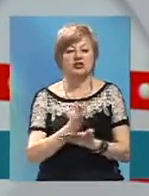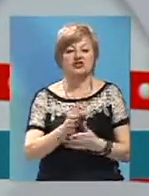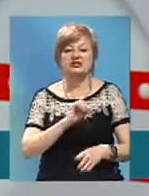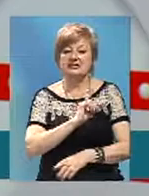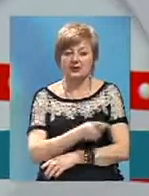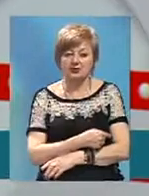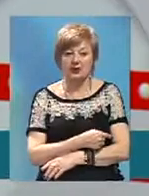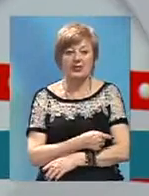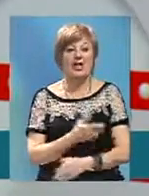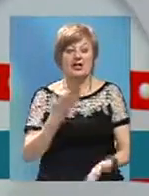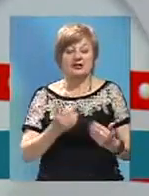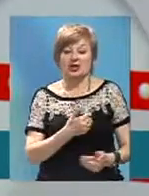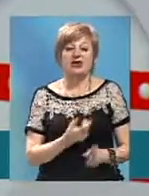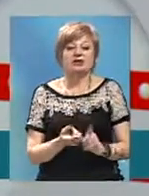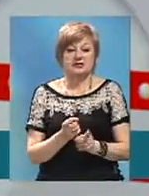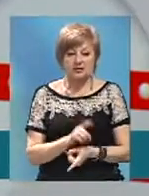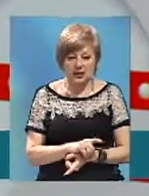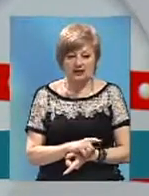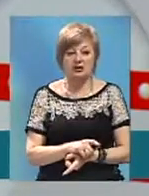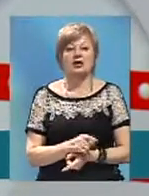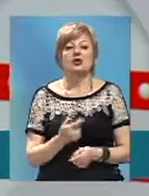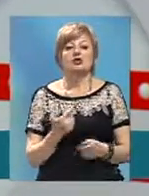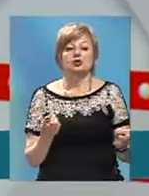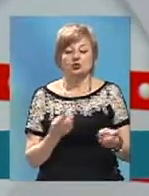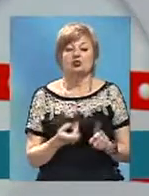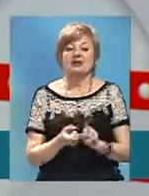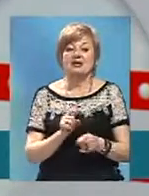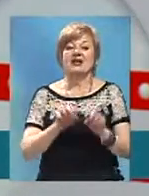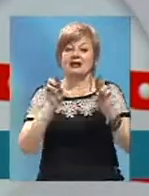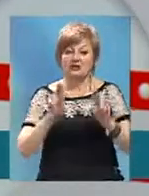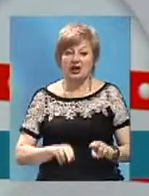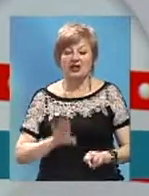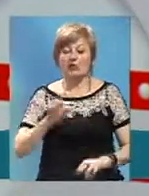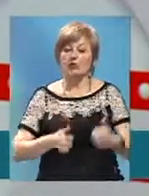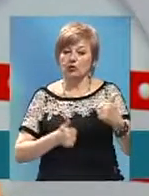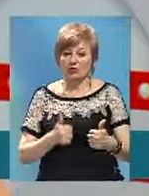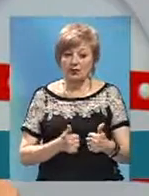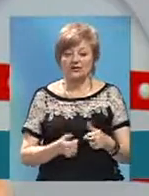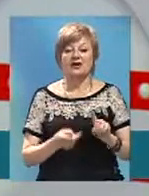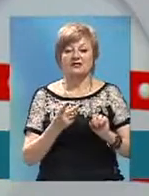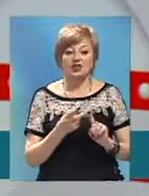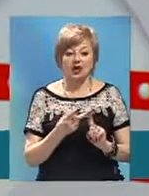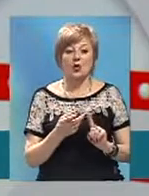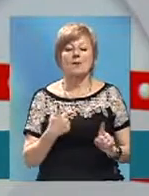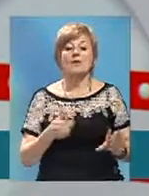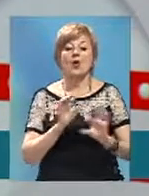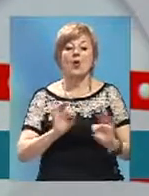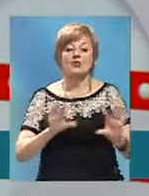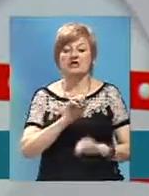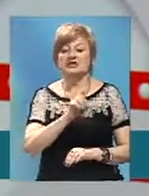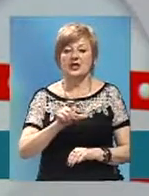ми хочемо змін, то ми маємо знаходити союзники, міняти правила, а потім конкурувати. Друге, ми пояснюємо